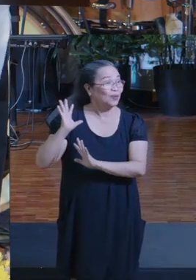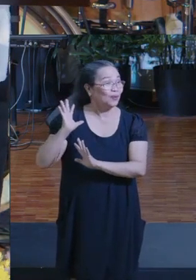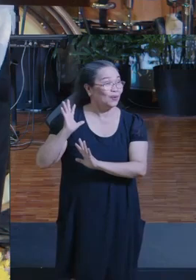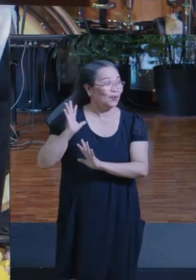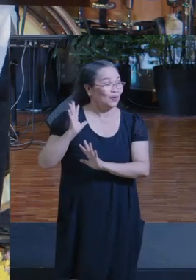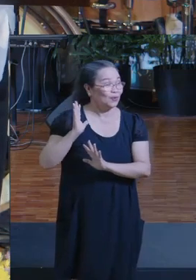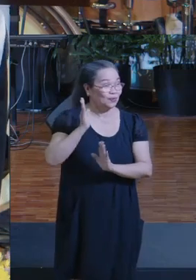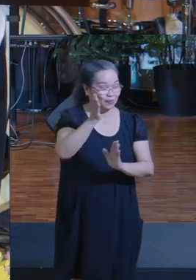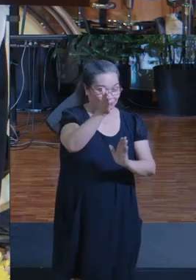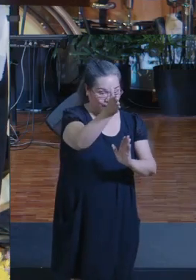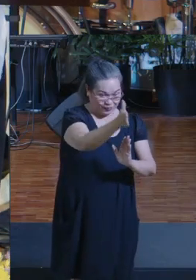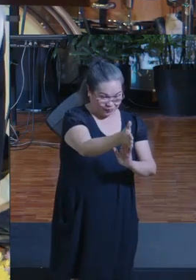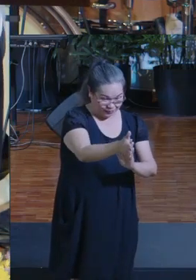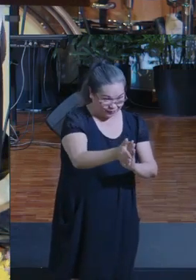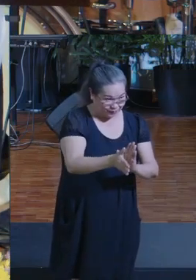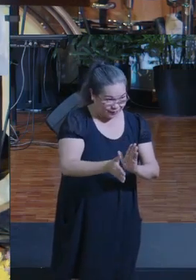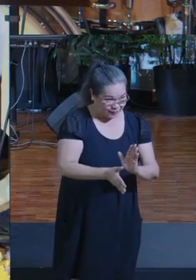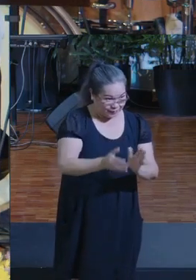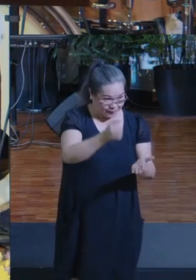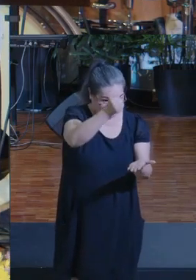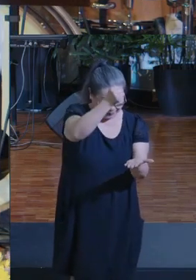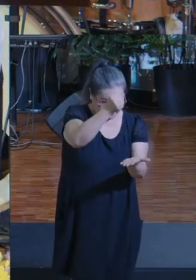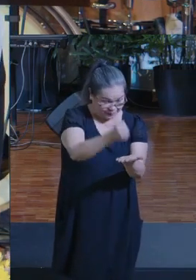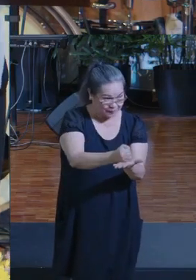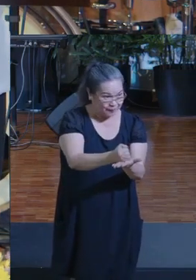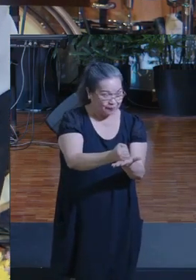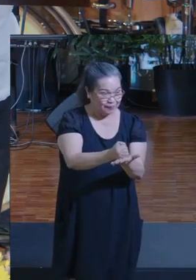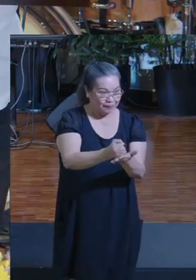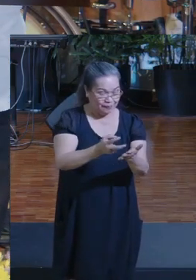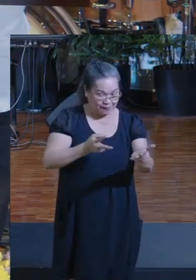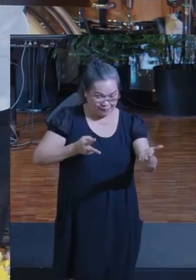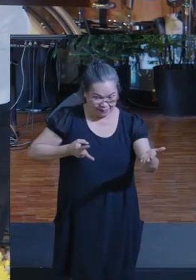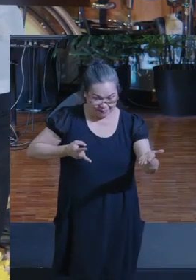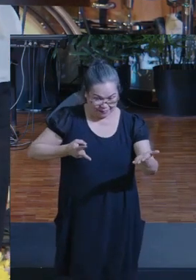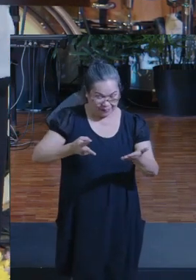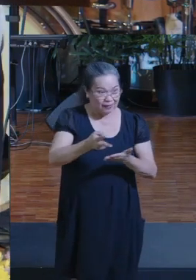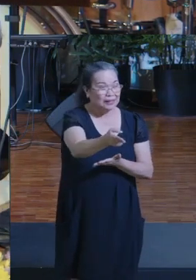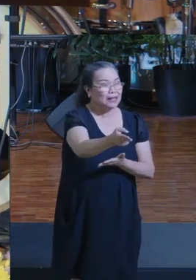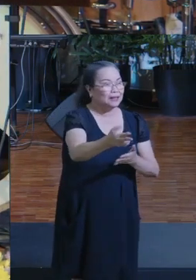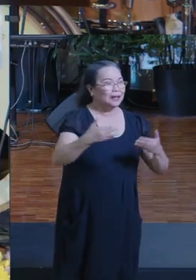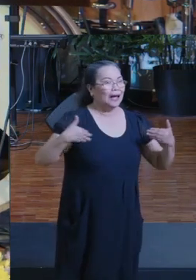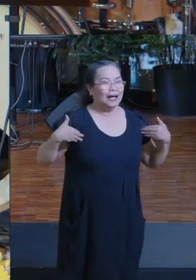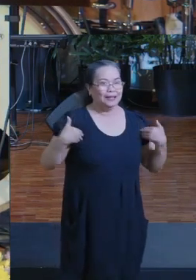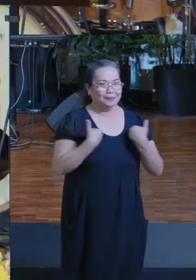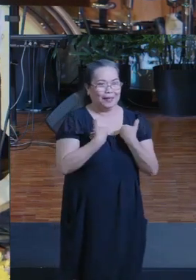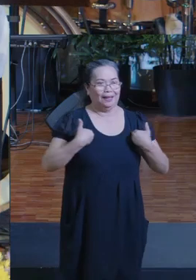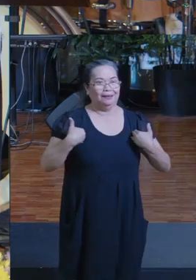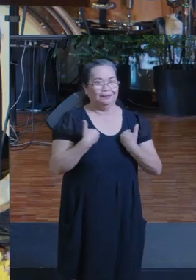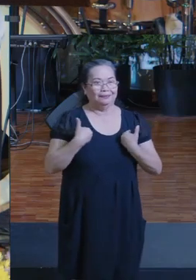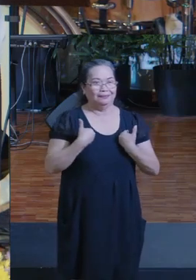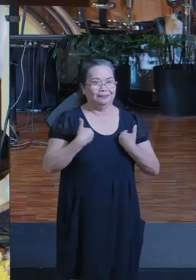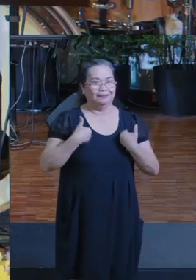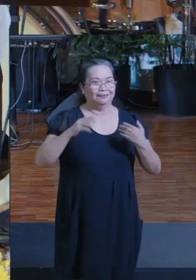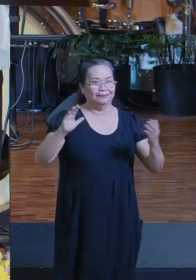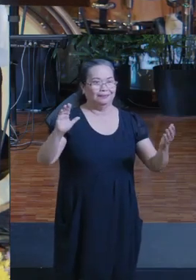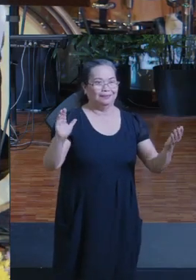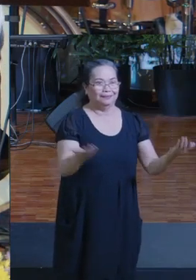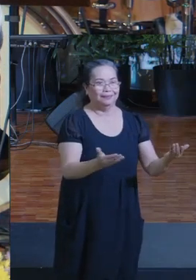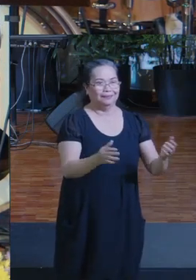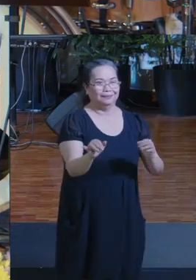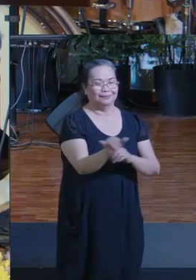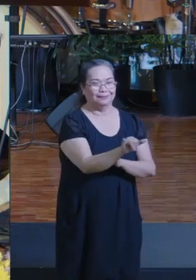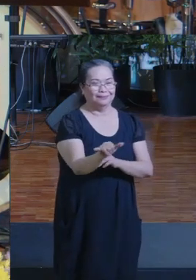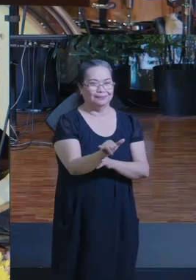pag-cut ng kontrata ay ganito. They literally cut animals. So yung lahat ng animals na yon